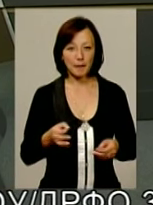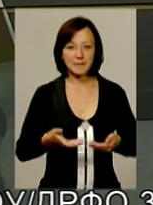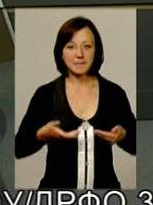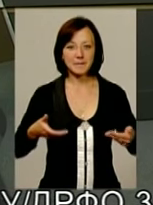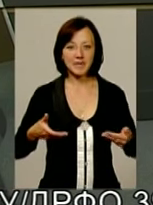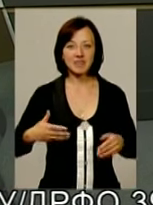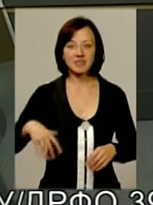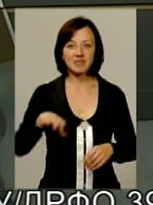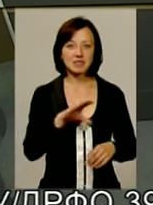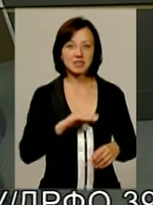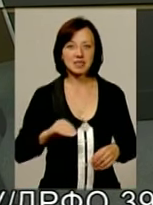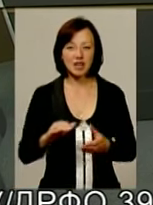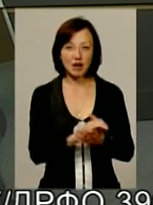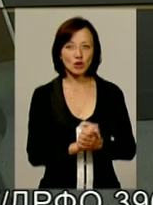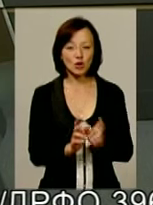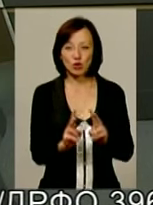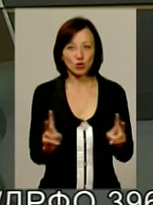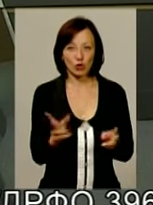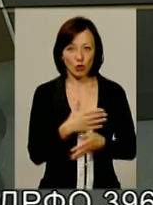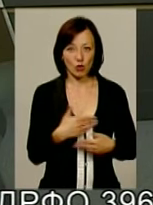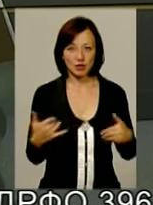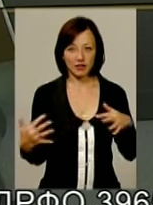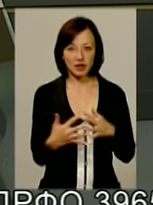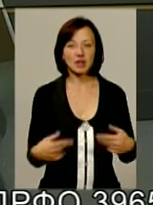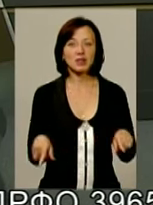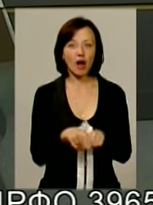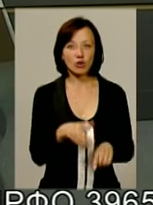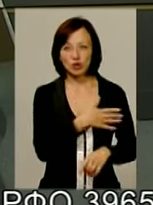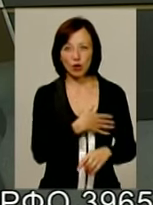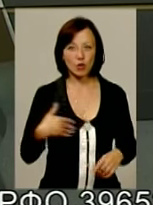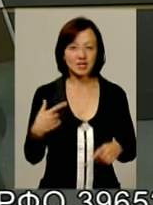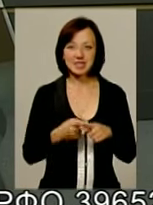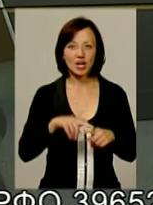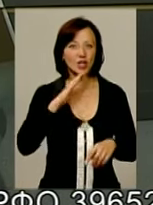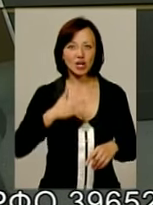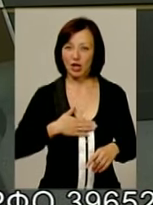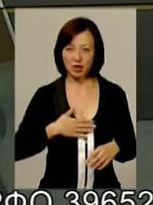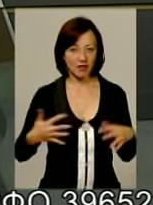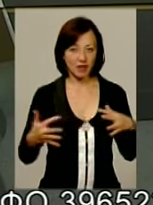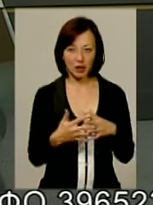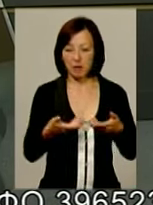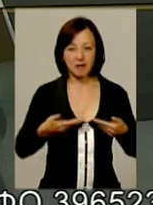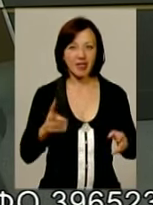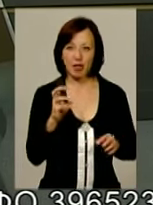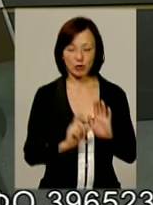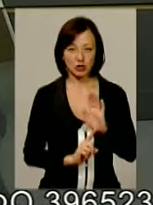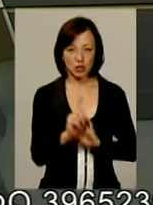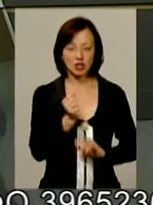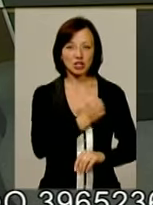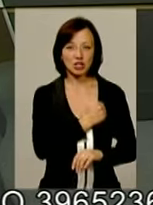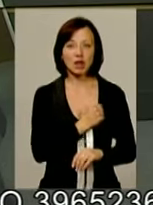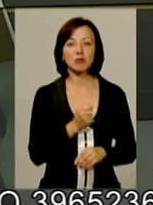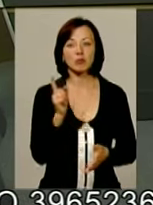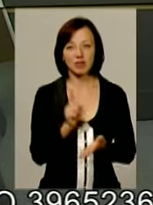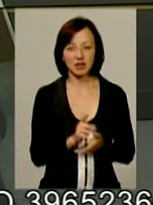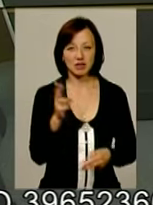і не, ну, ніхто з нас не хоче війни. Ми також її не хочемо, це не наша війна, ми її не починали, але, на жаль, ми її повинні